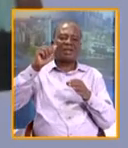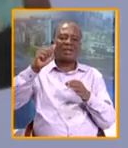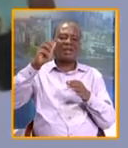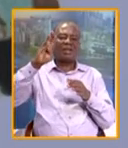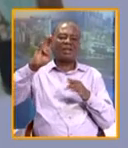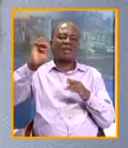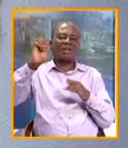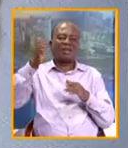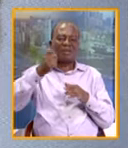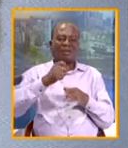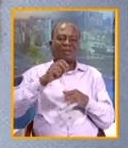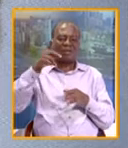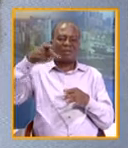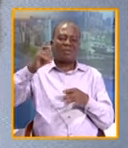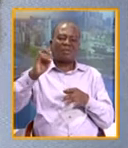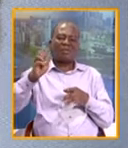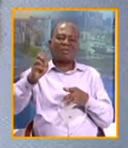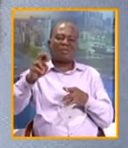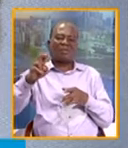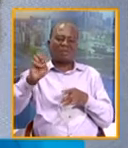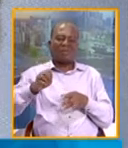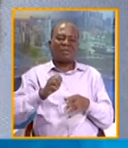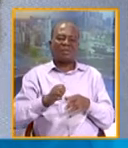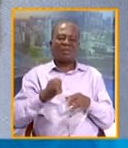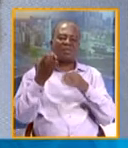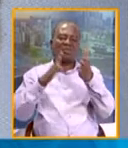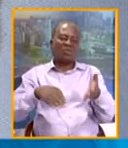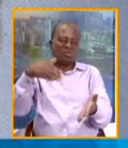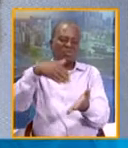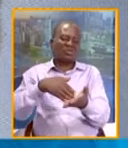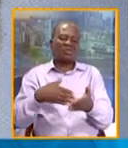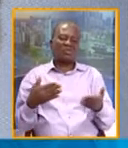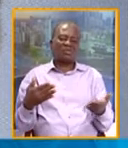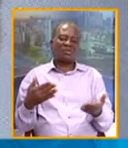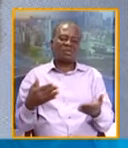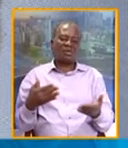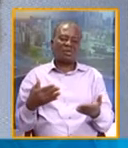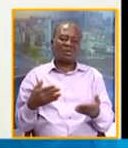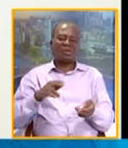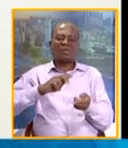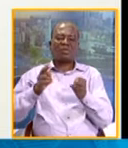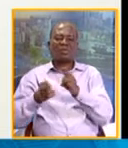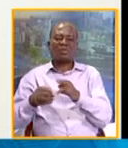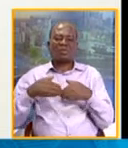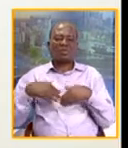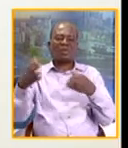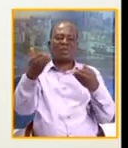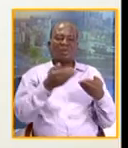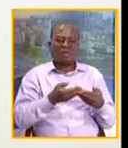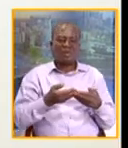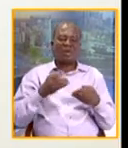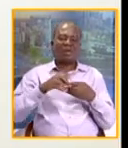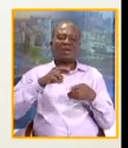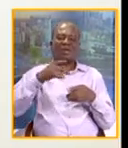aussi décédé le 20 octobre 1993 abidjan des modifications ont été apportées à